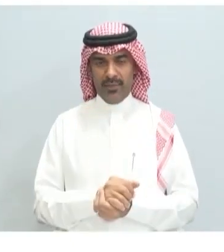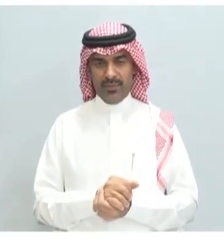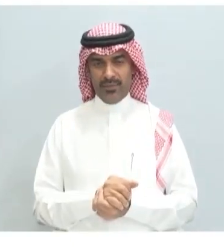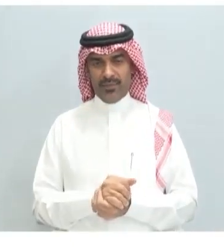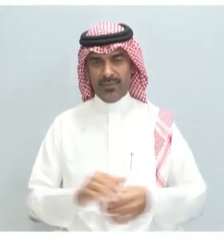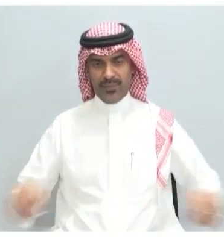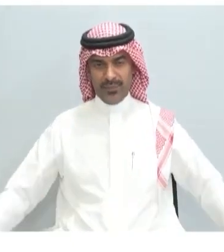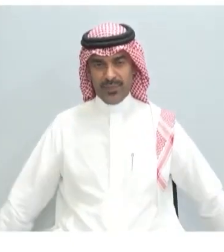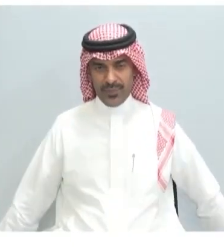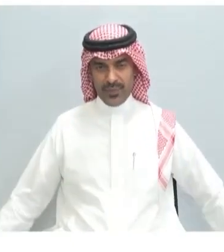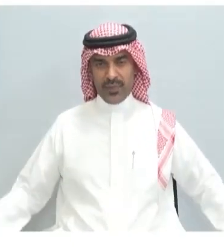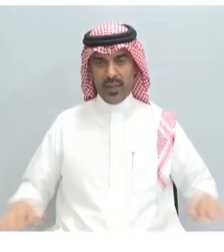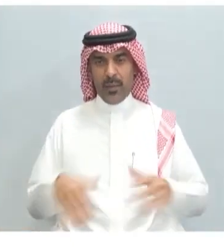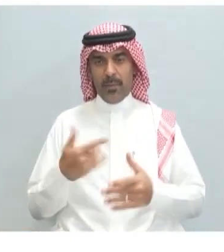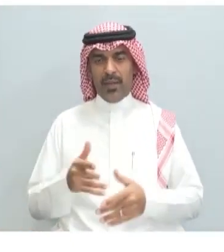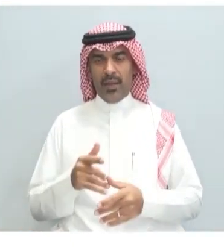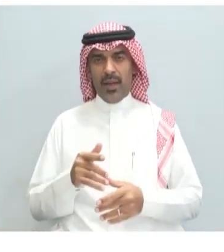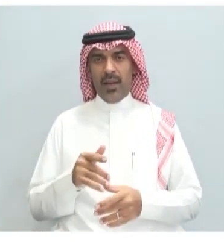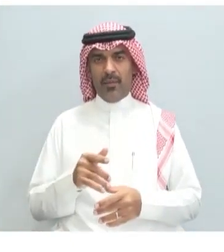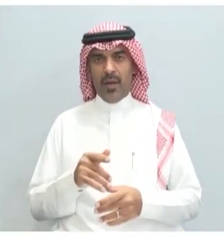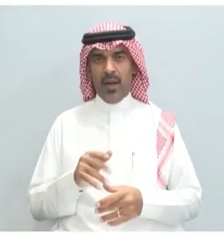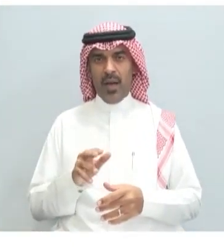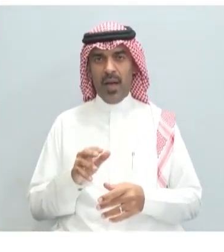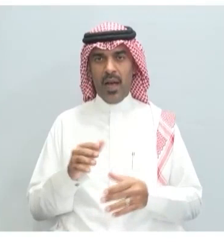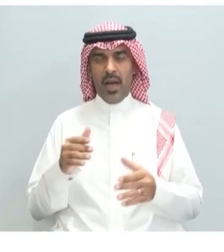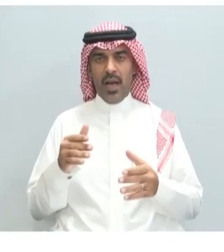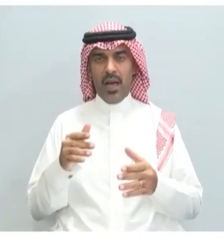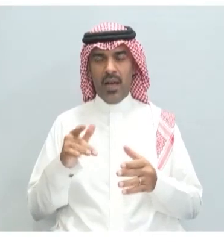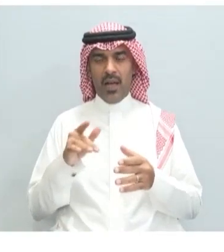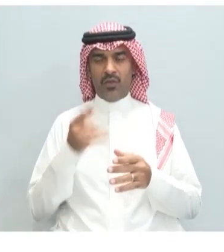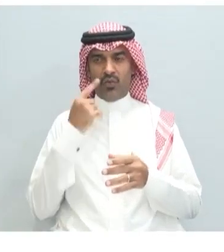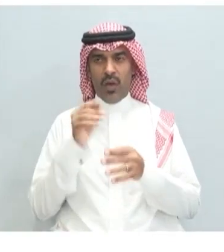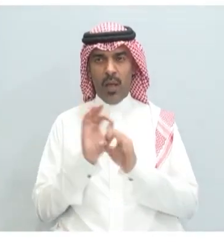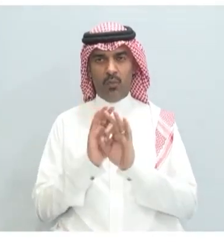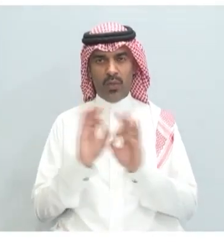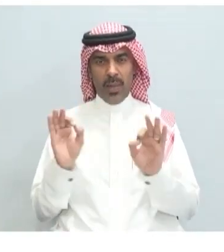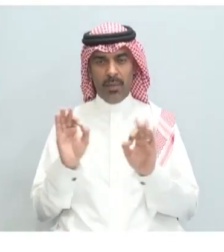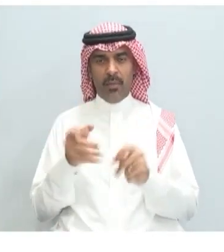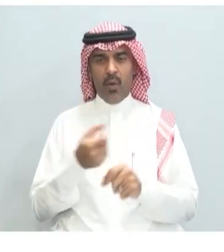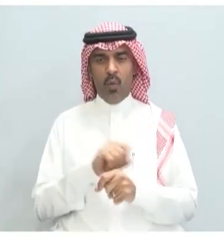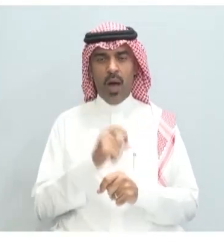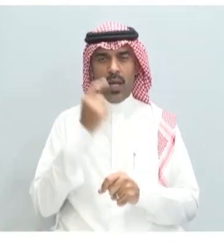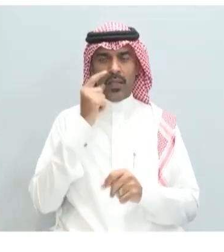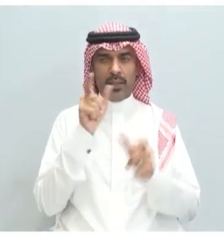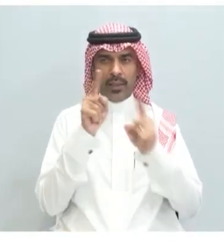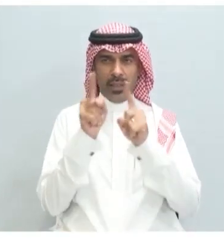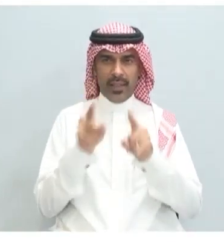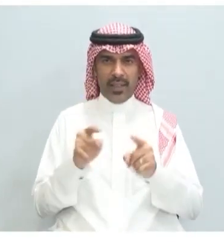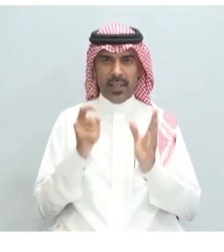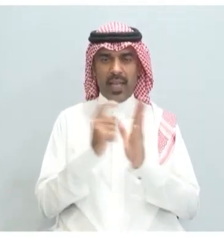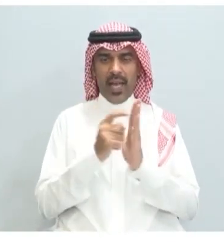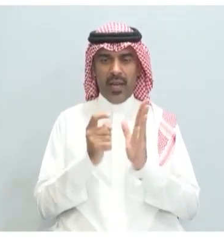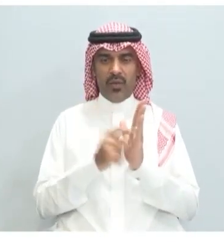احتمالها ثم نختم بالحادثه المتممه وتحديد قوانين الاحتمال واستعمالها يعني بناخذ مثال كذا